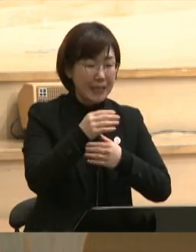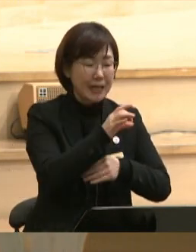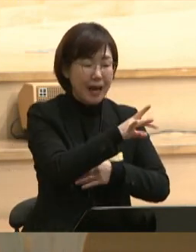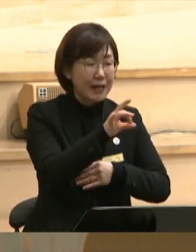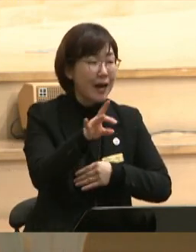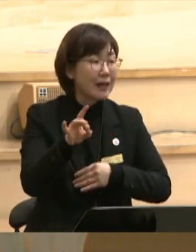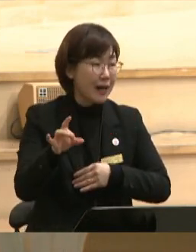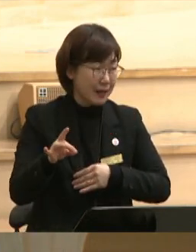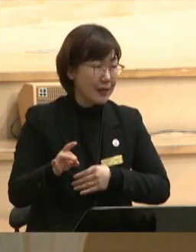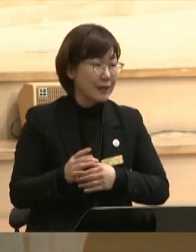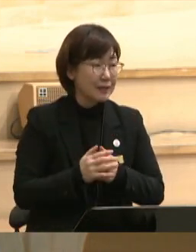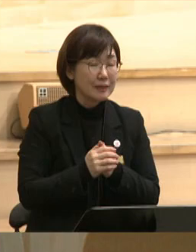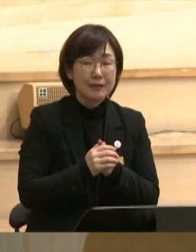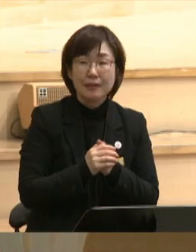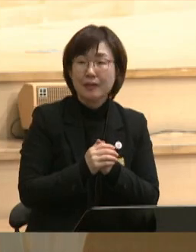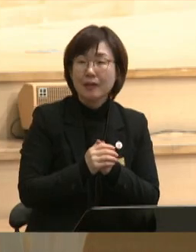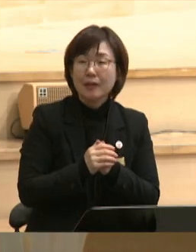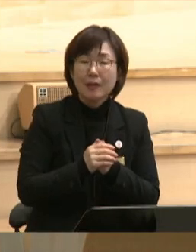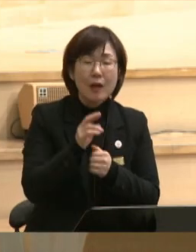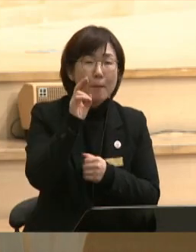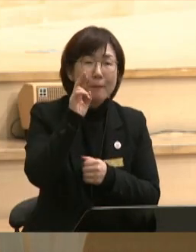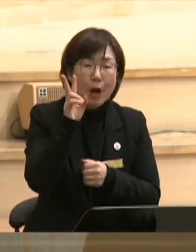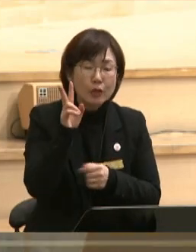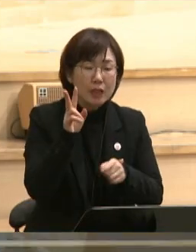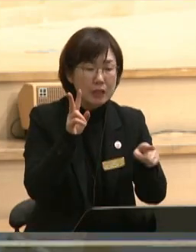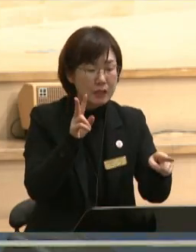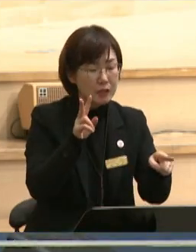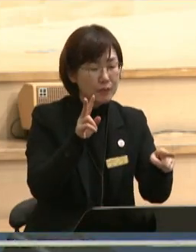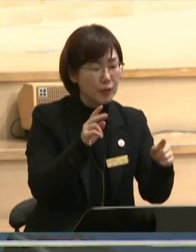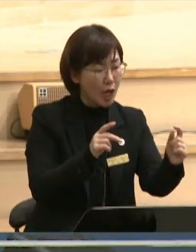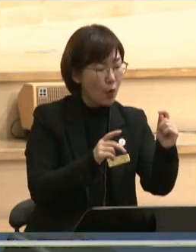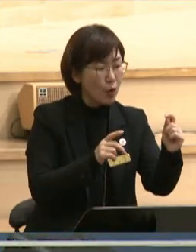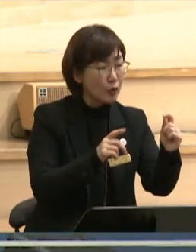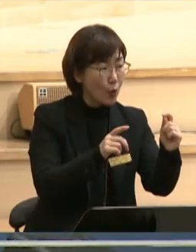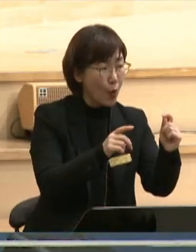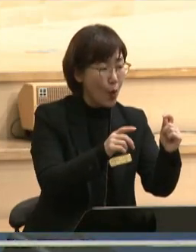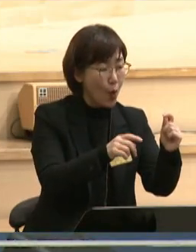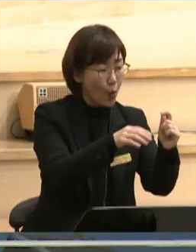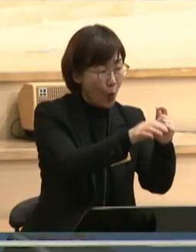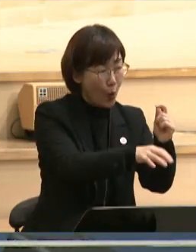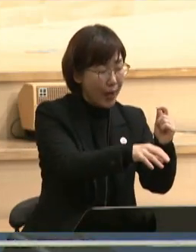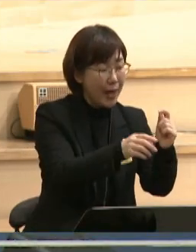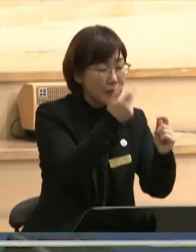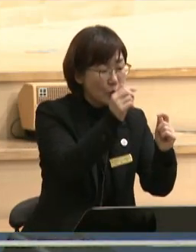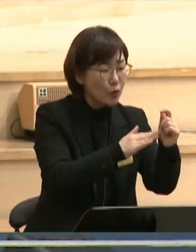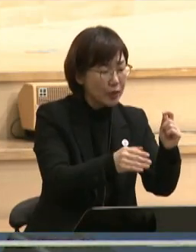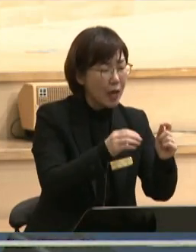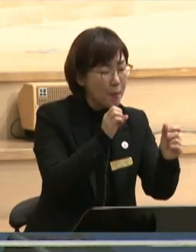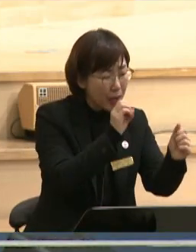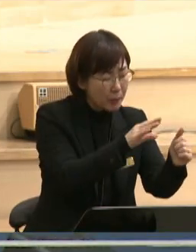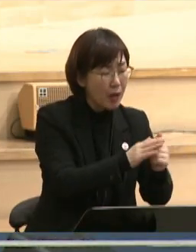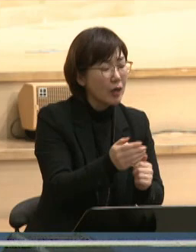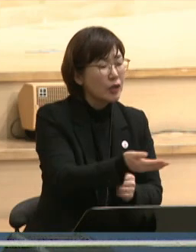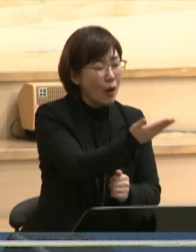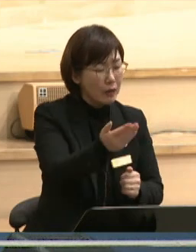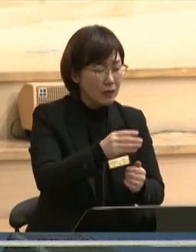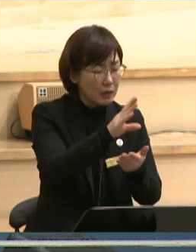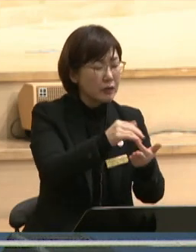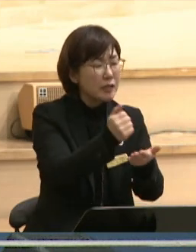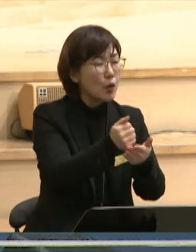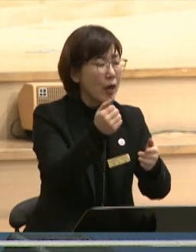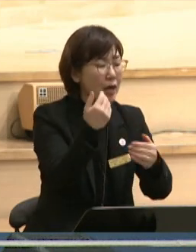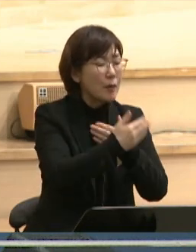지체에 각 부분이다 바울이 고린도교회 성도들에게 말하는 겁니다 너희는 그리스도의 몸이면서 그리스도의 몸에